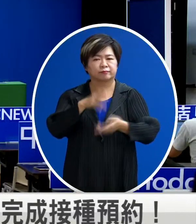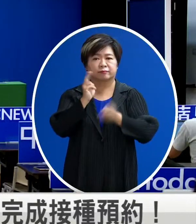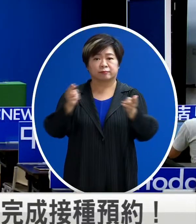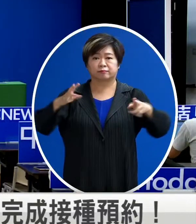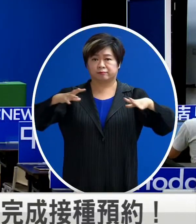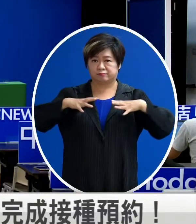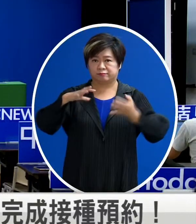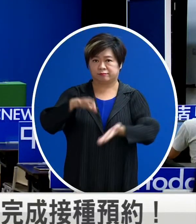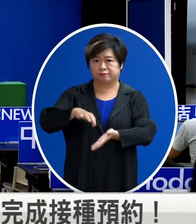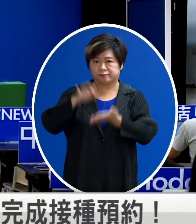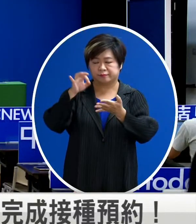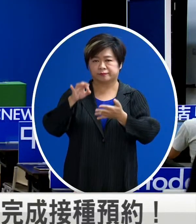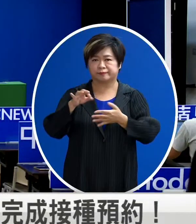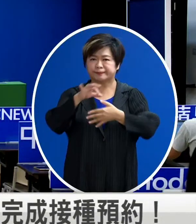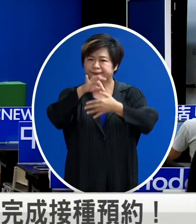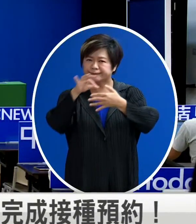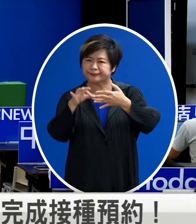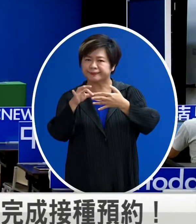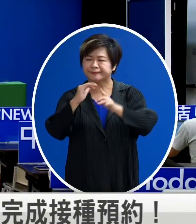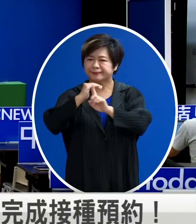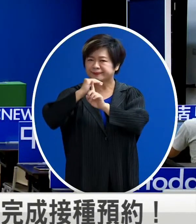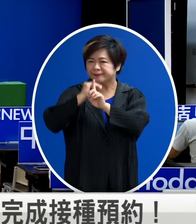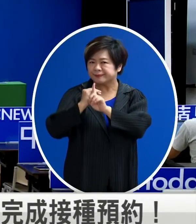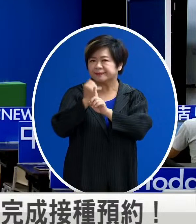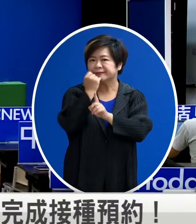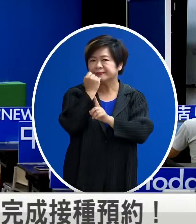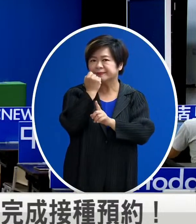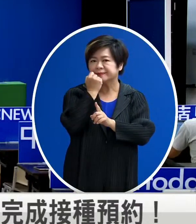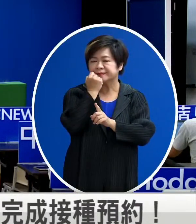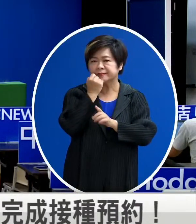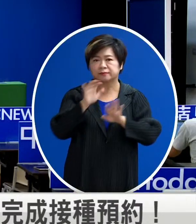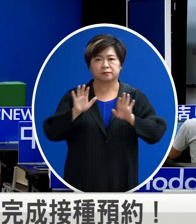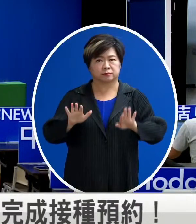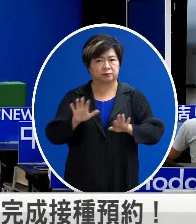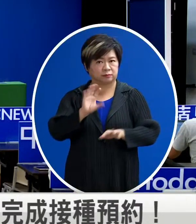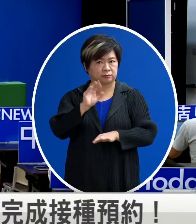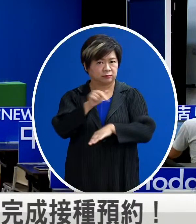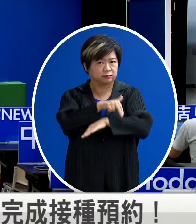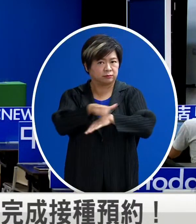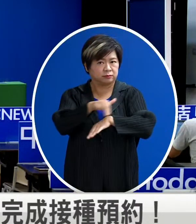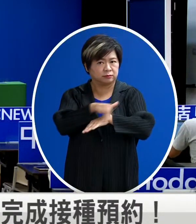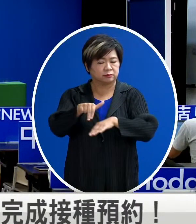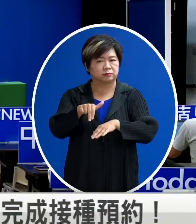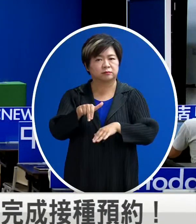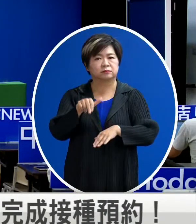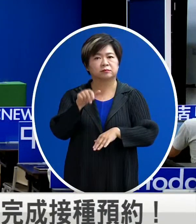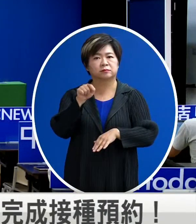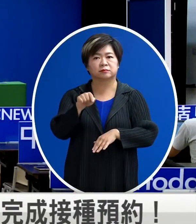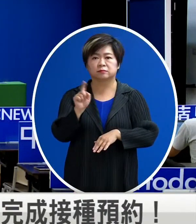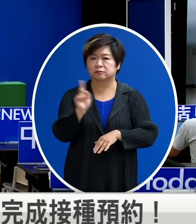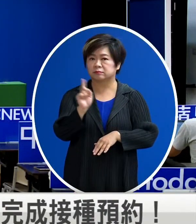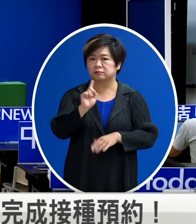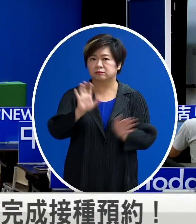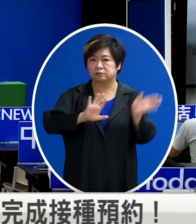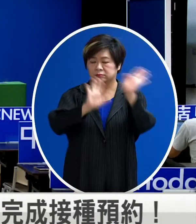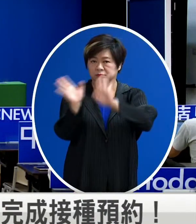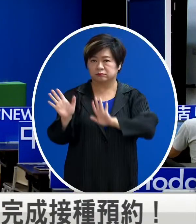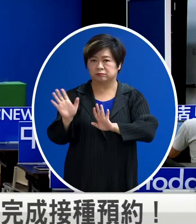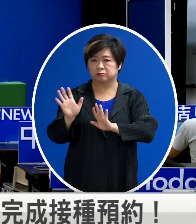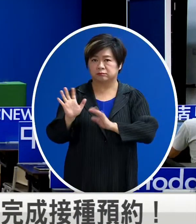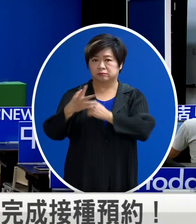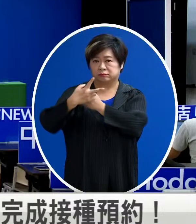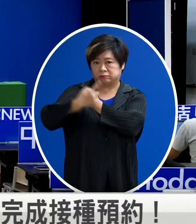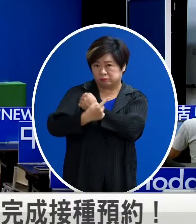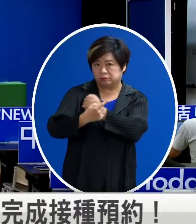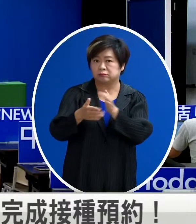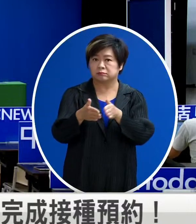官也有提到那个降级的部分，所以我们目前有在规划什么样的一个降级的规